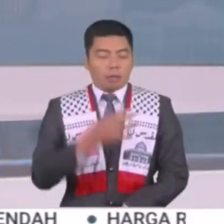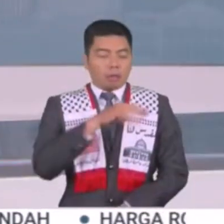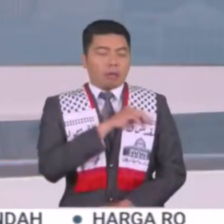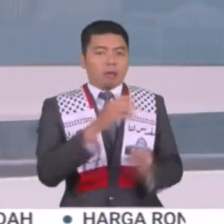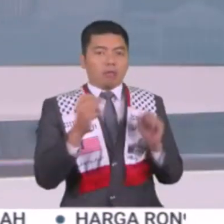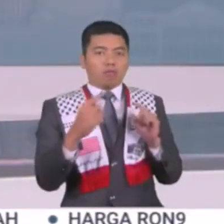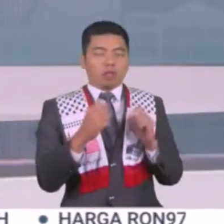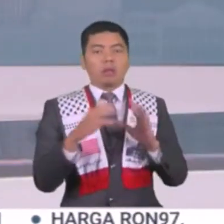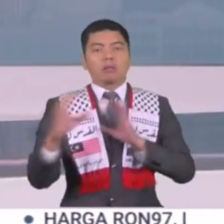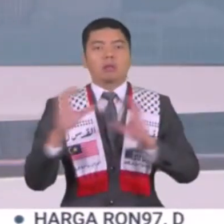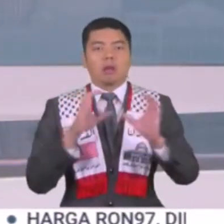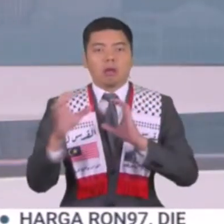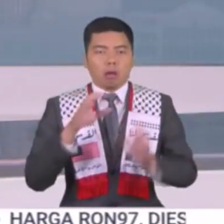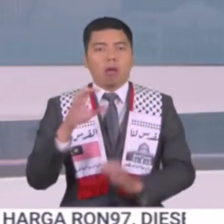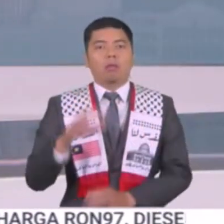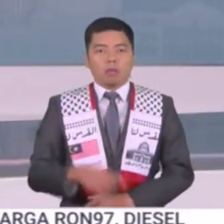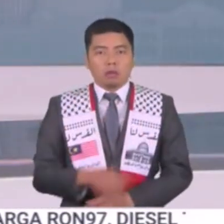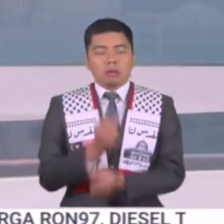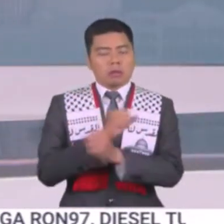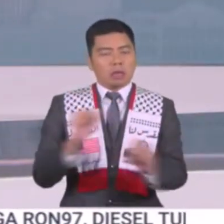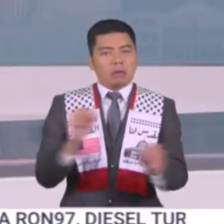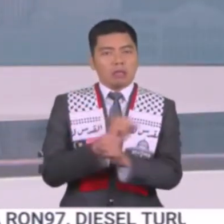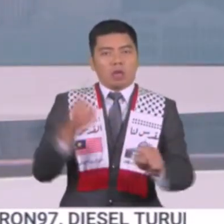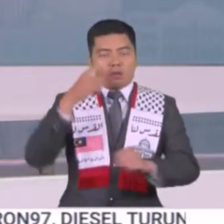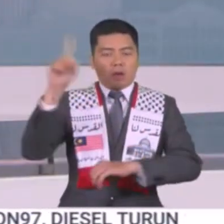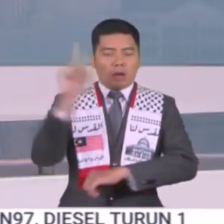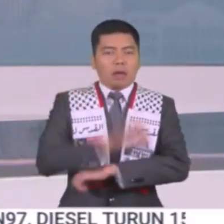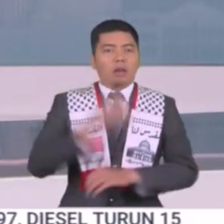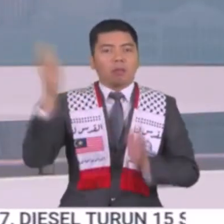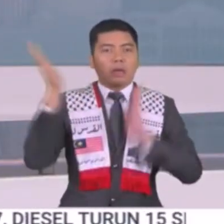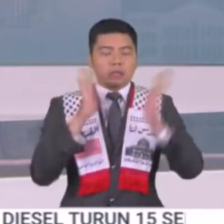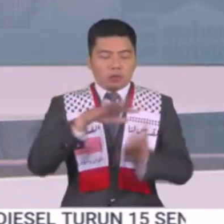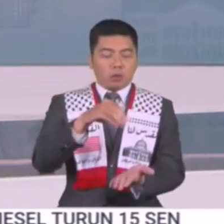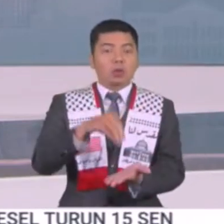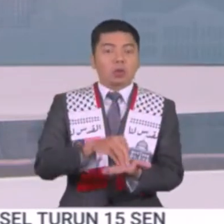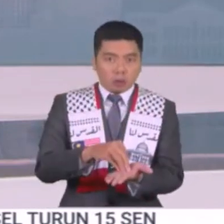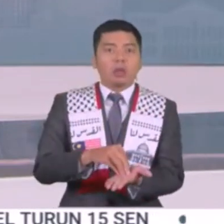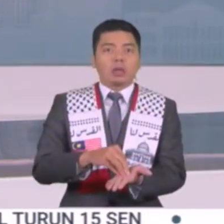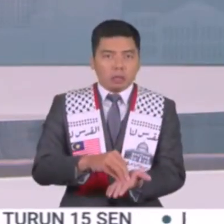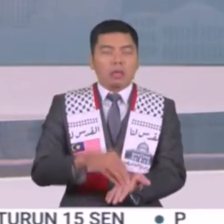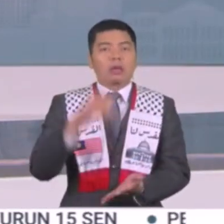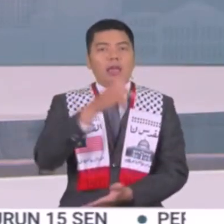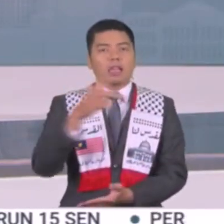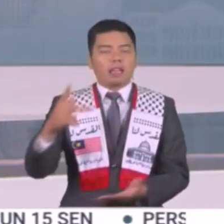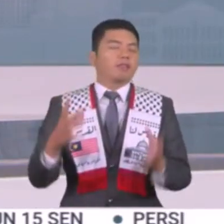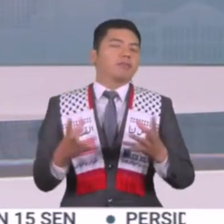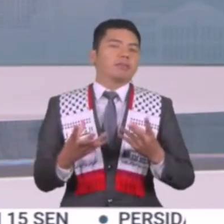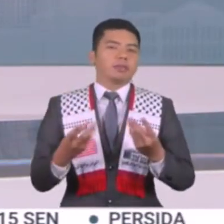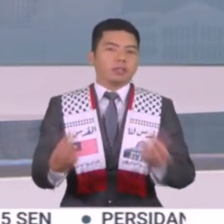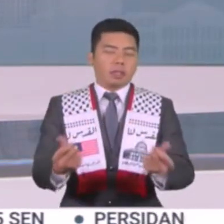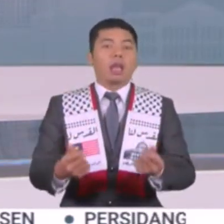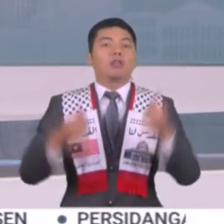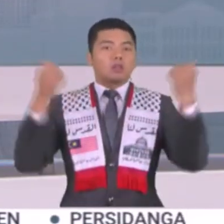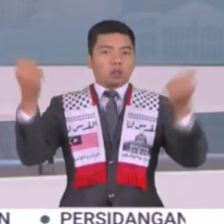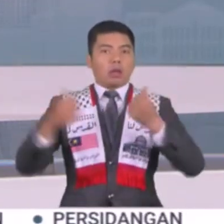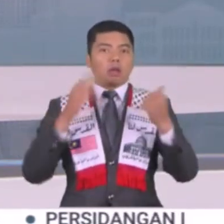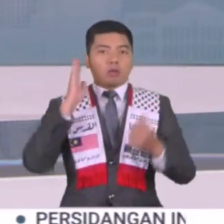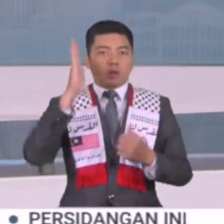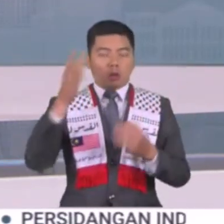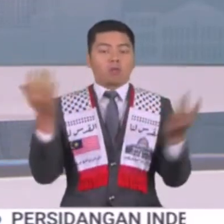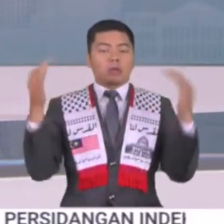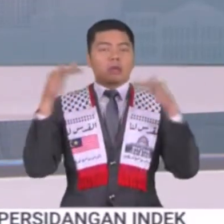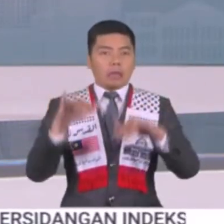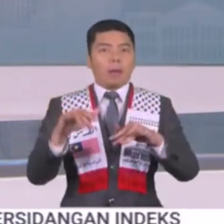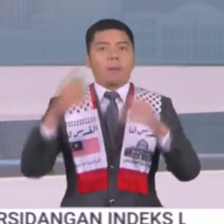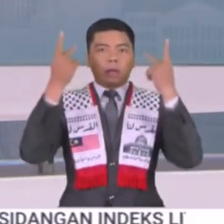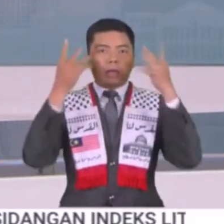Menteri Komunikasi Fahmi Fadil menyifatkan persiapan sambutan Hari Malaysia di Kota Kinabalu berjalan lancar. Sambutan akan dihadiri Perdana